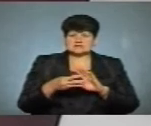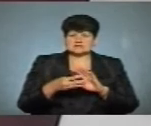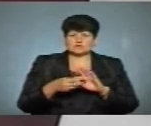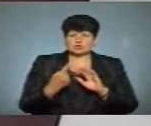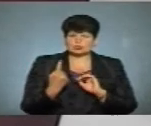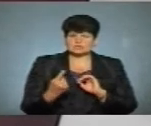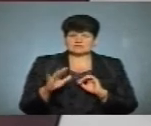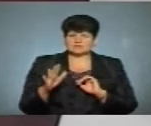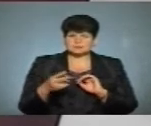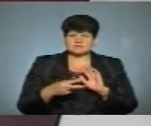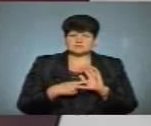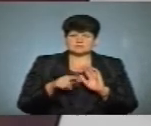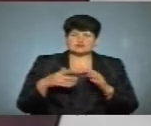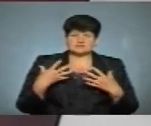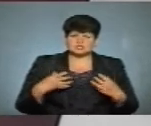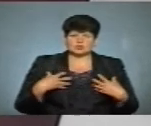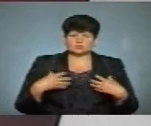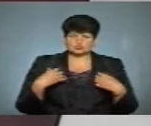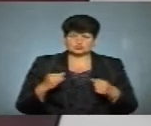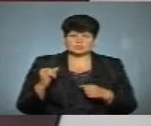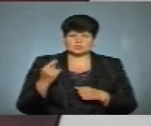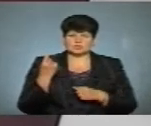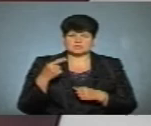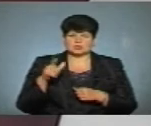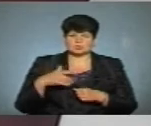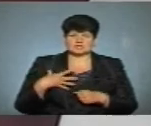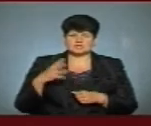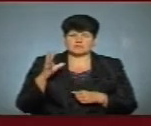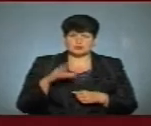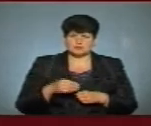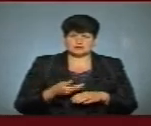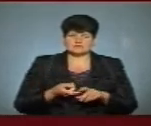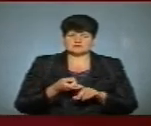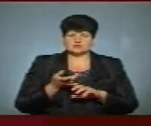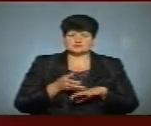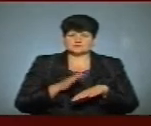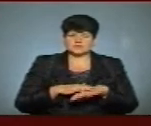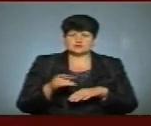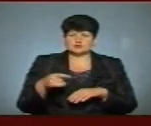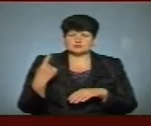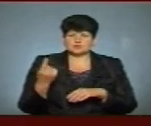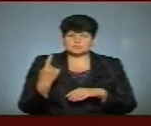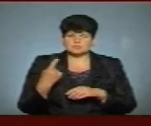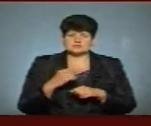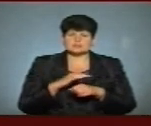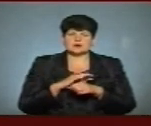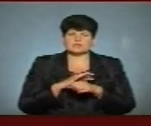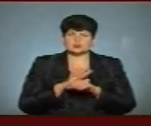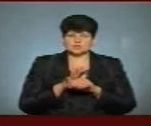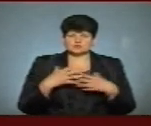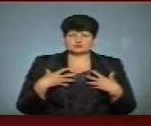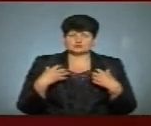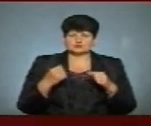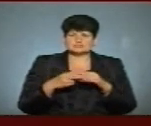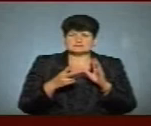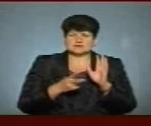випадок. 7 людей вже одужали і 1 людина померла через ускладнення. На Тернопільщині від коронавірусу за добу одужали